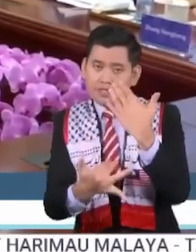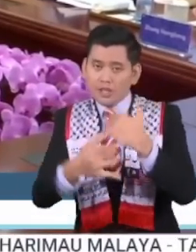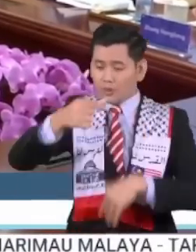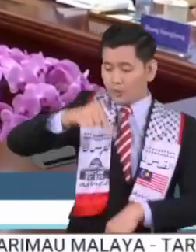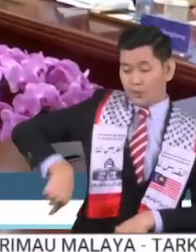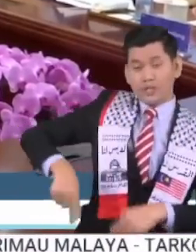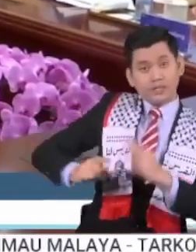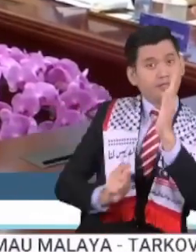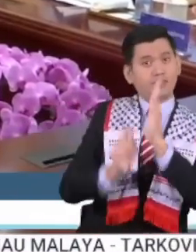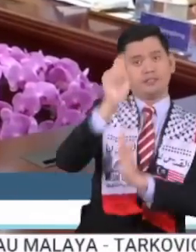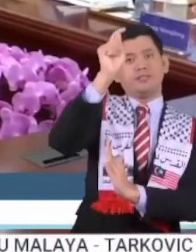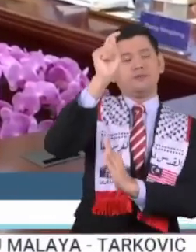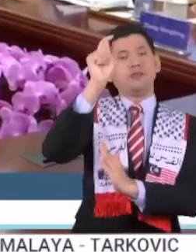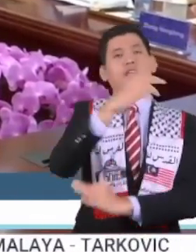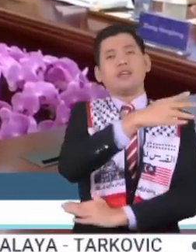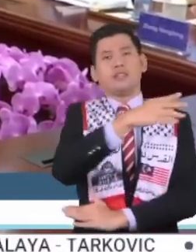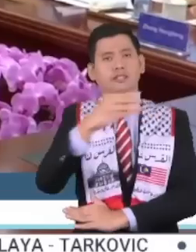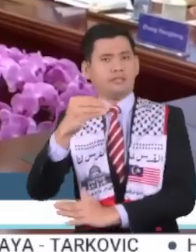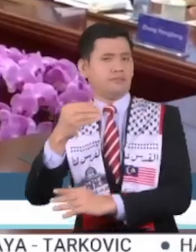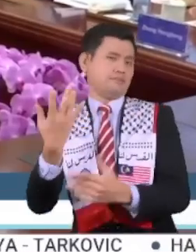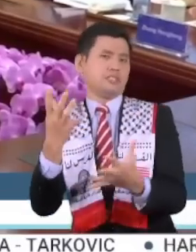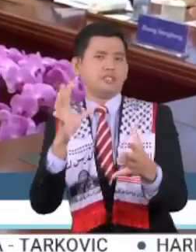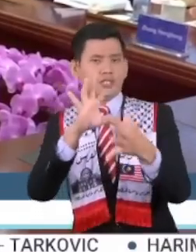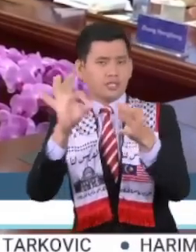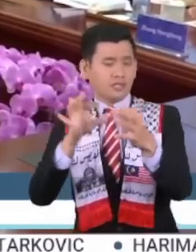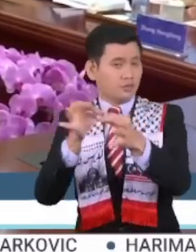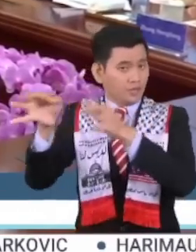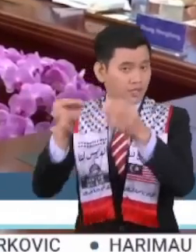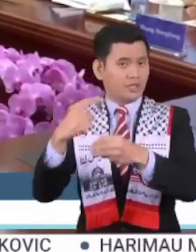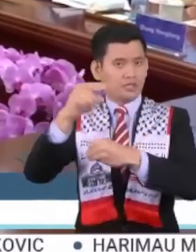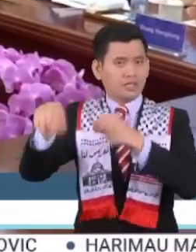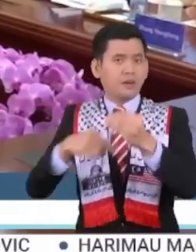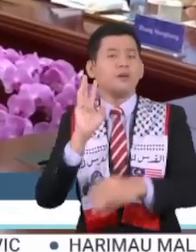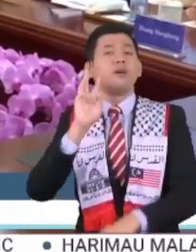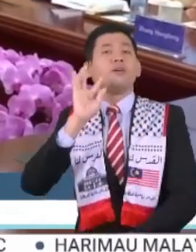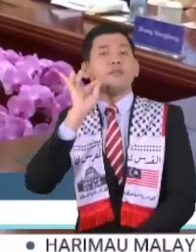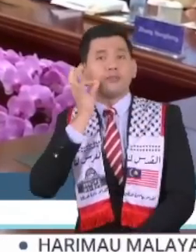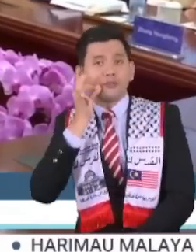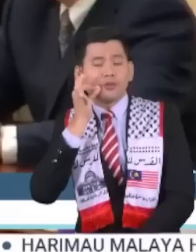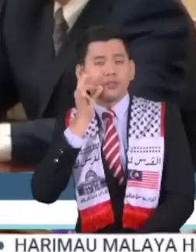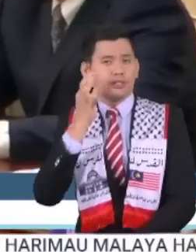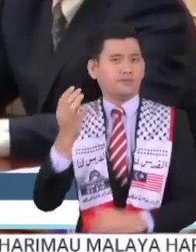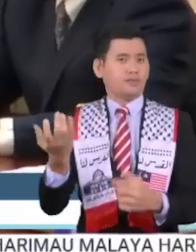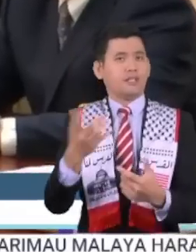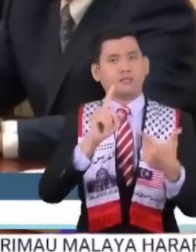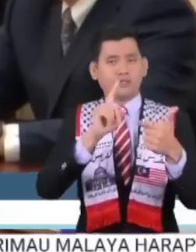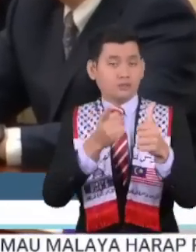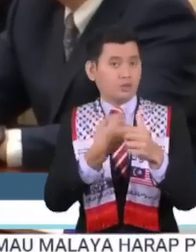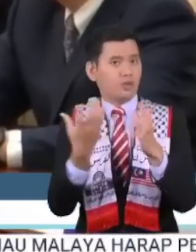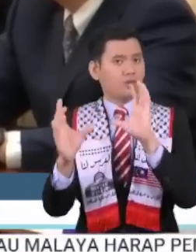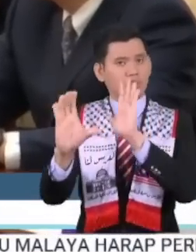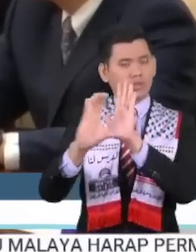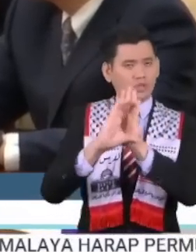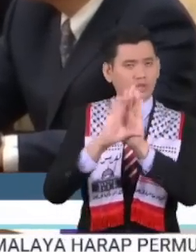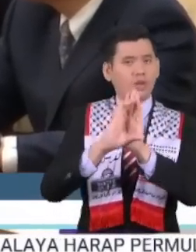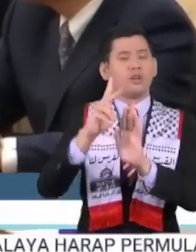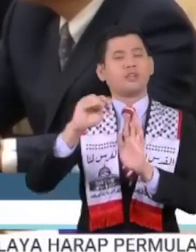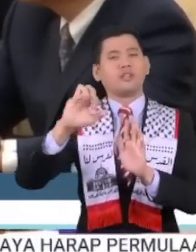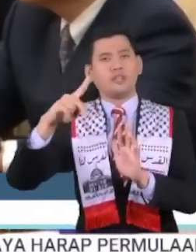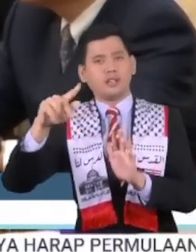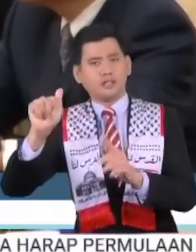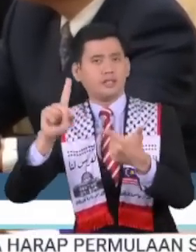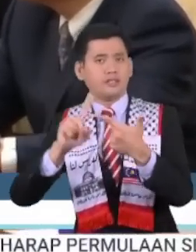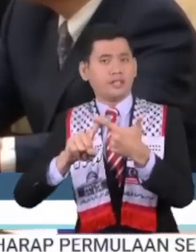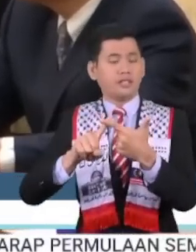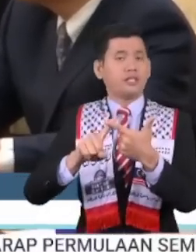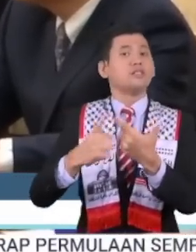Perbincangan kedua-dua pemimpin itu turut menyentuh mengenai ekspor buah-buahan segar seperti nangka dan durian secara lebih meluas. Beijing juga